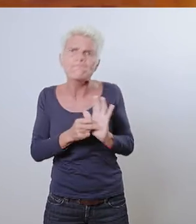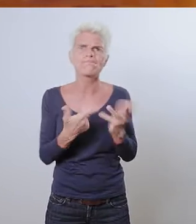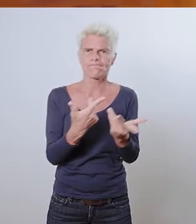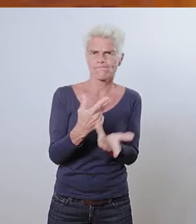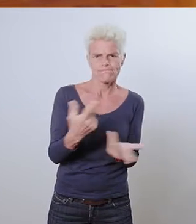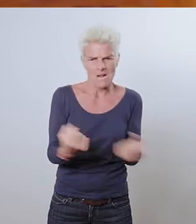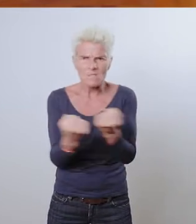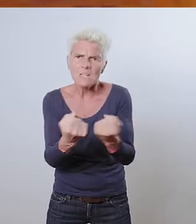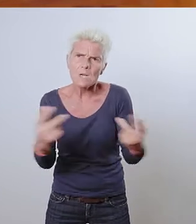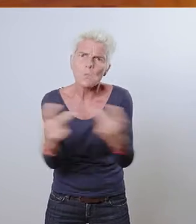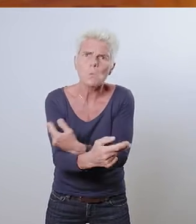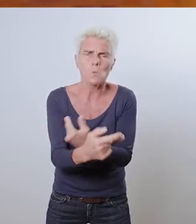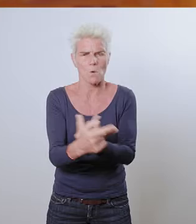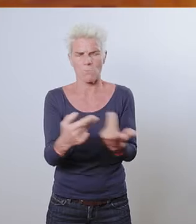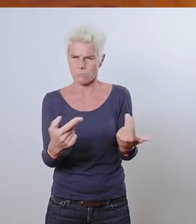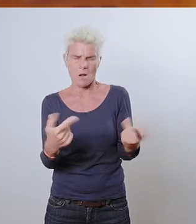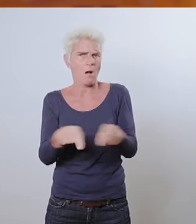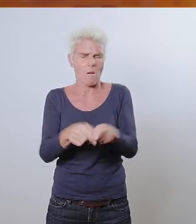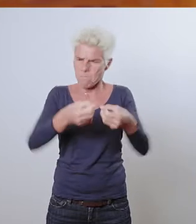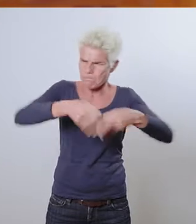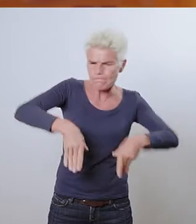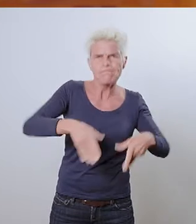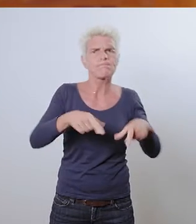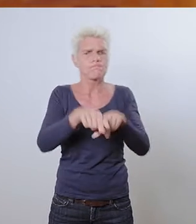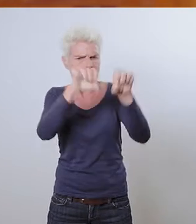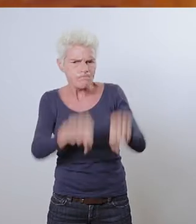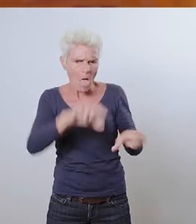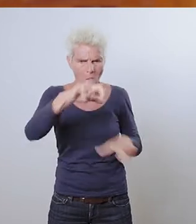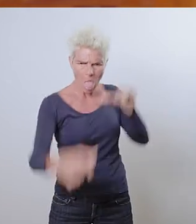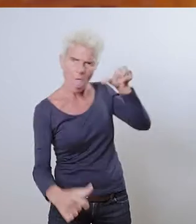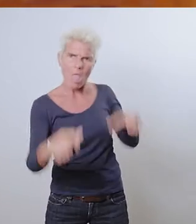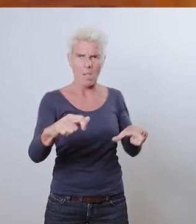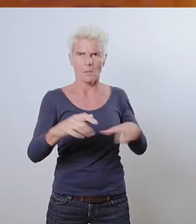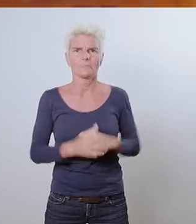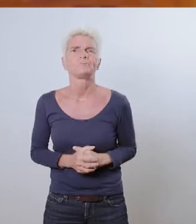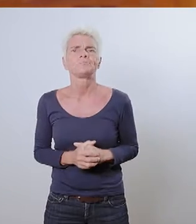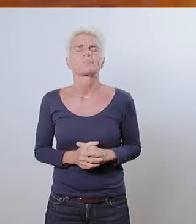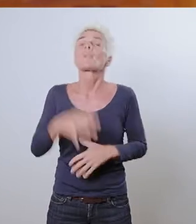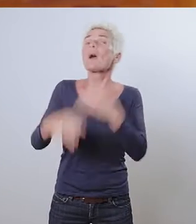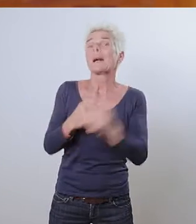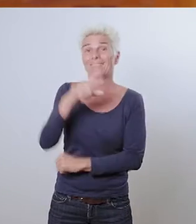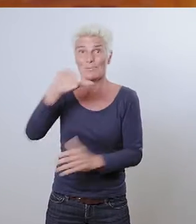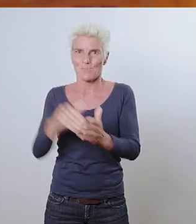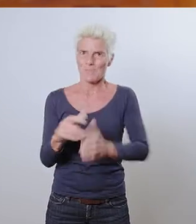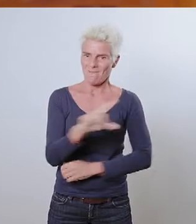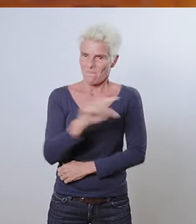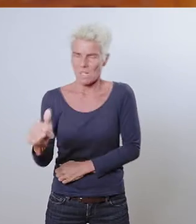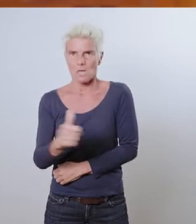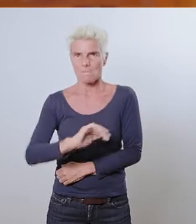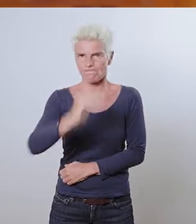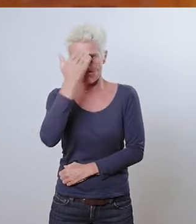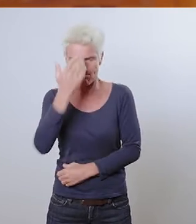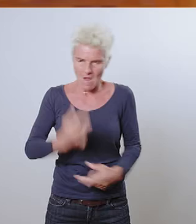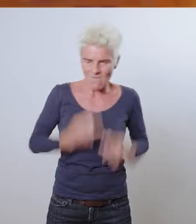dégradation l'inactivité parfois la disparition en 2002 2e nous avons connu des rehaussements